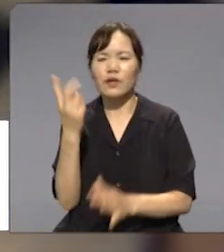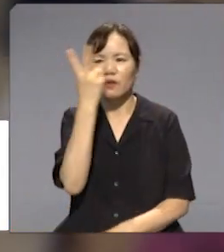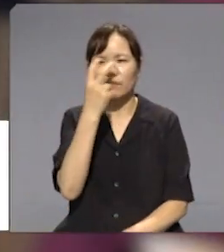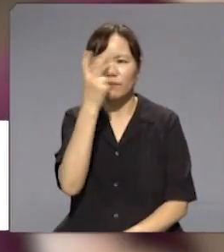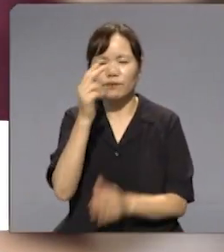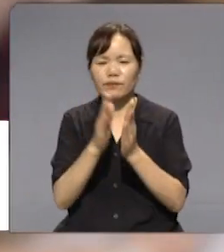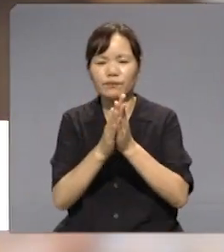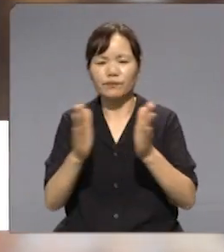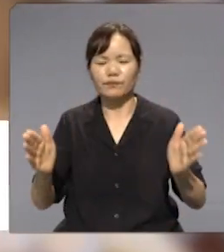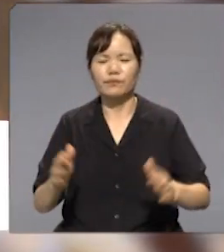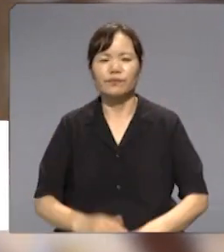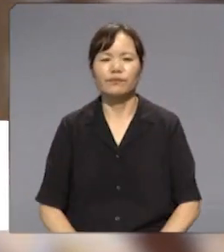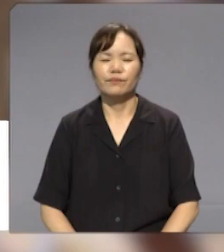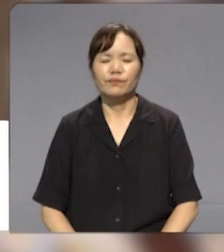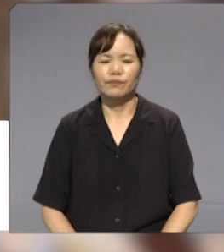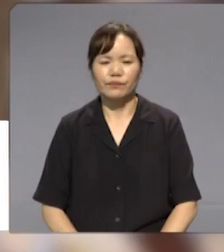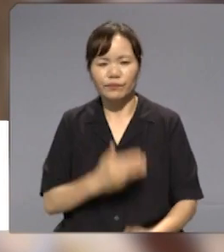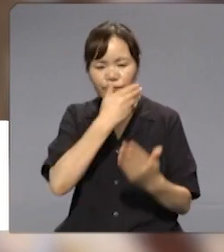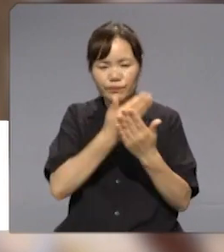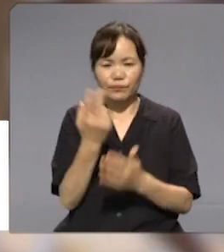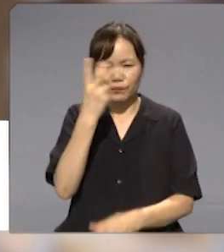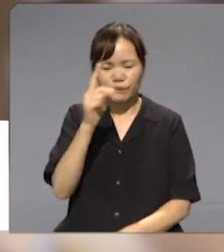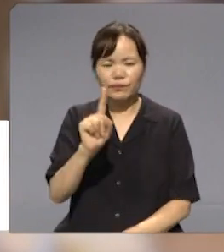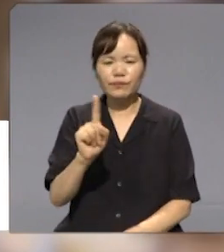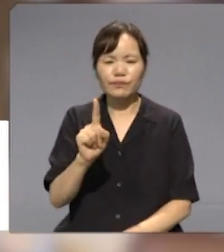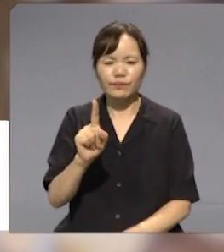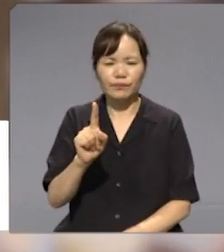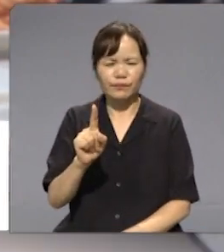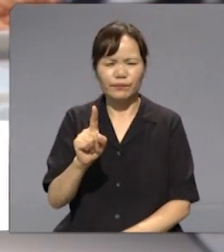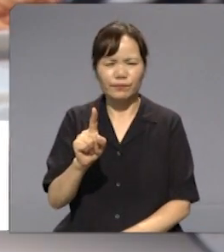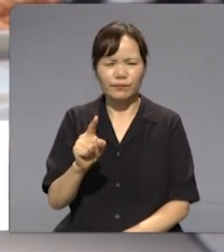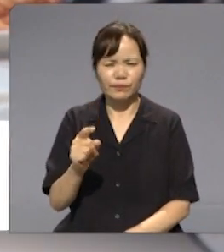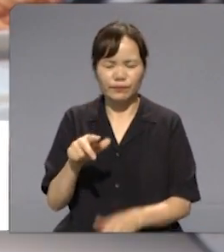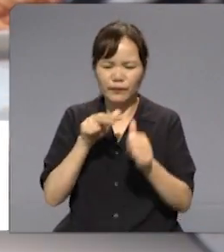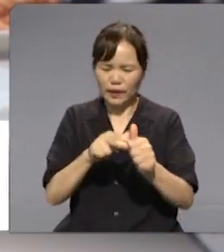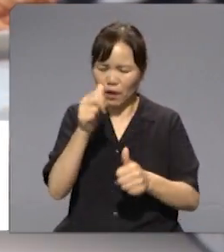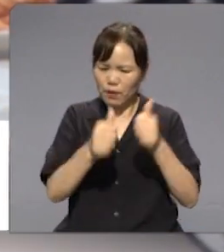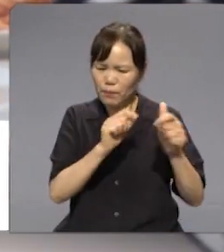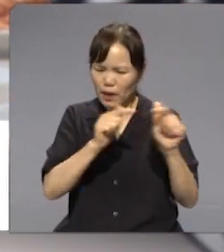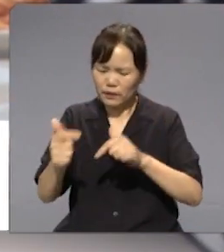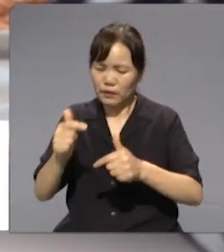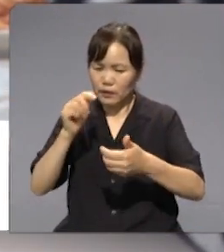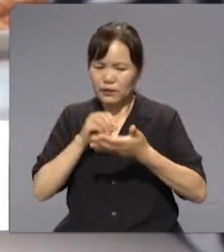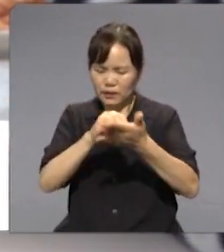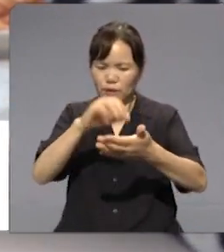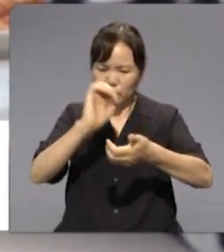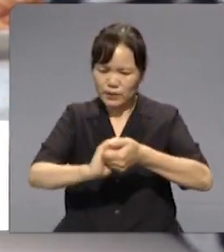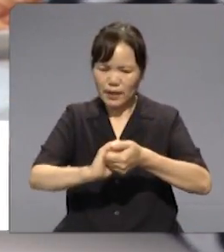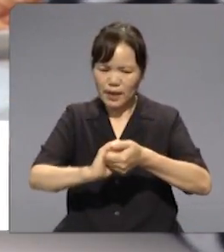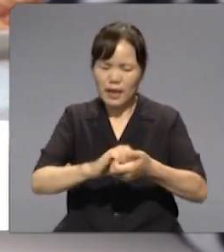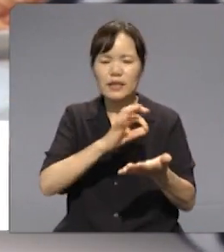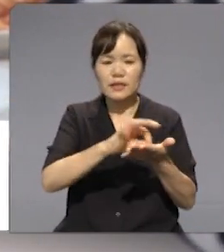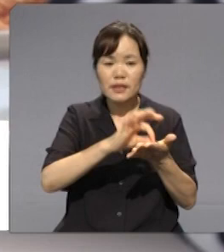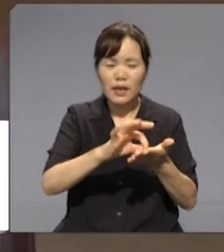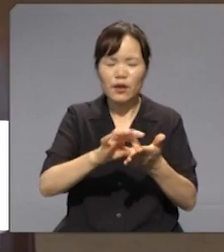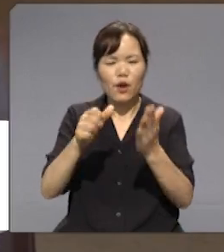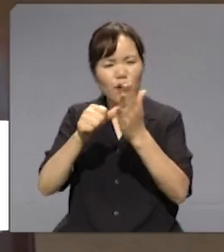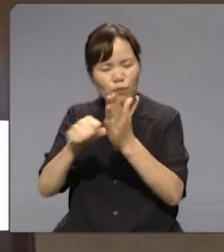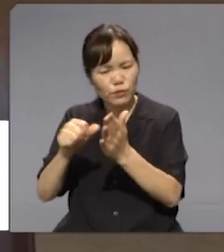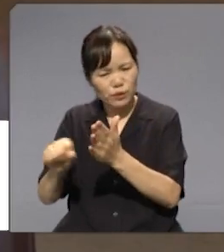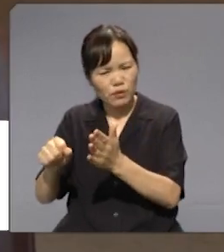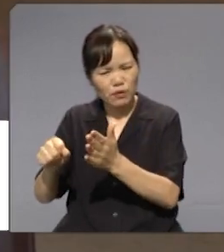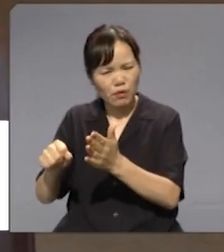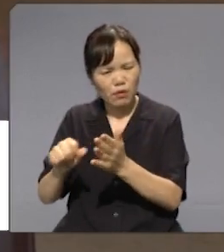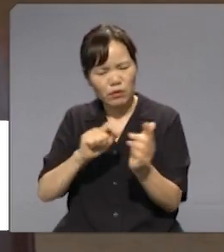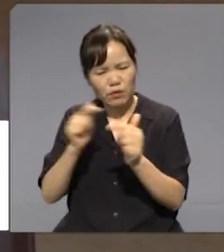나섭니다 주요 단속 대상은 사행산업 등 등록제한 업종 유통 물품이나 서비스 제공 없이